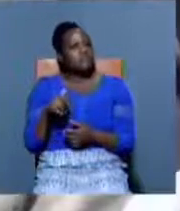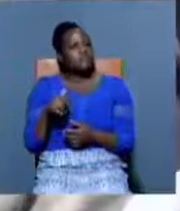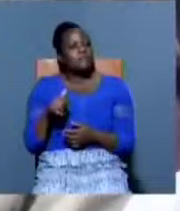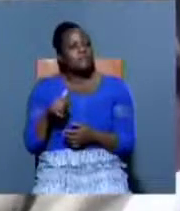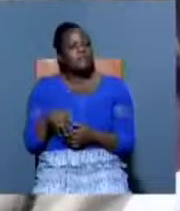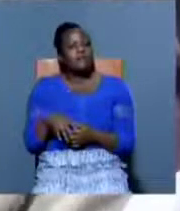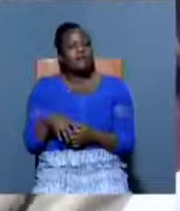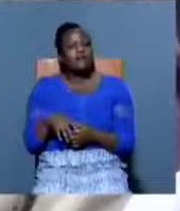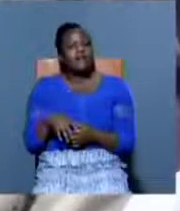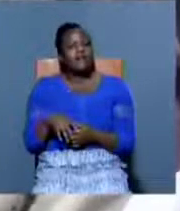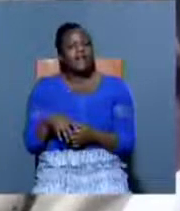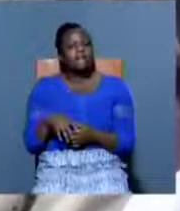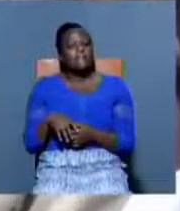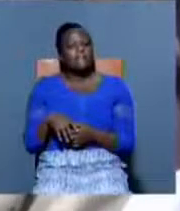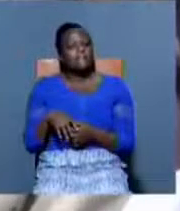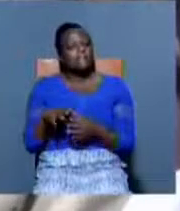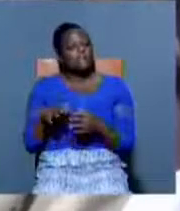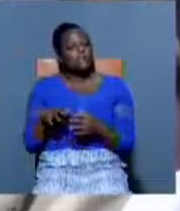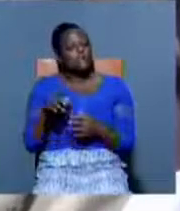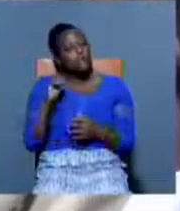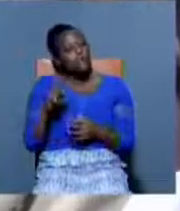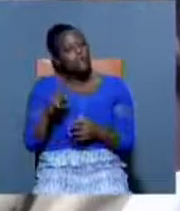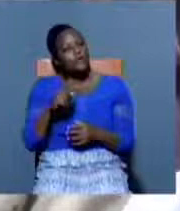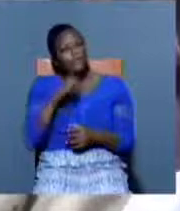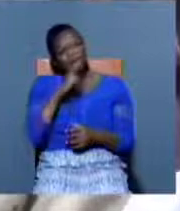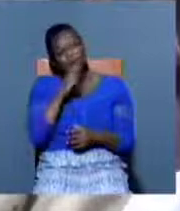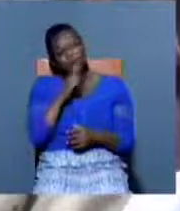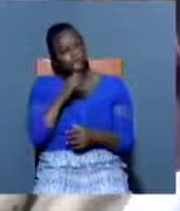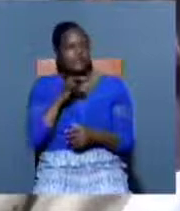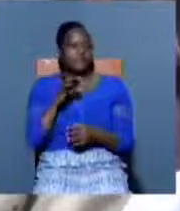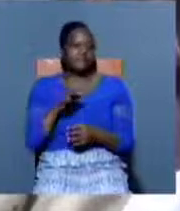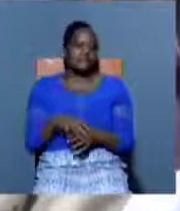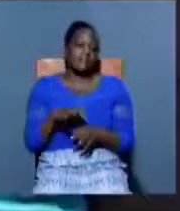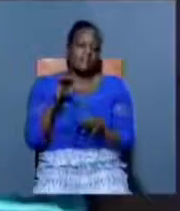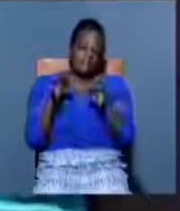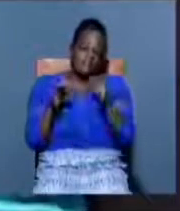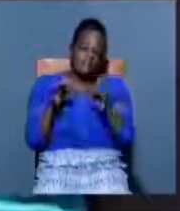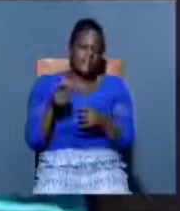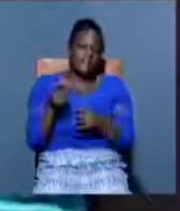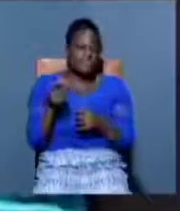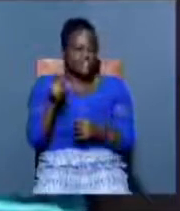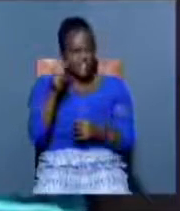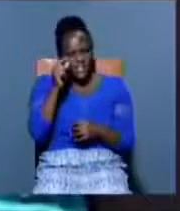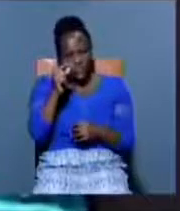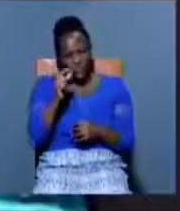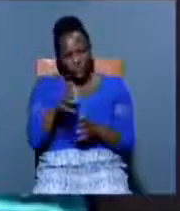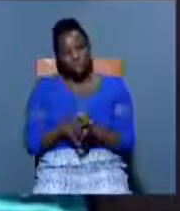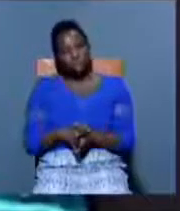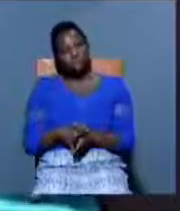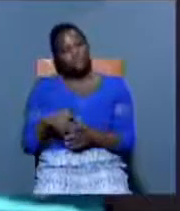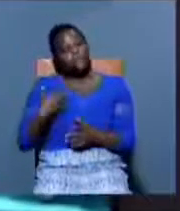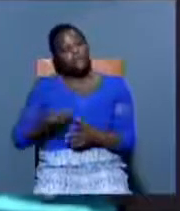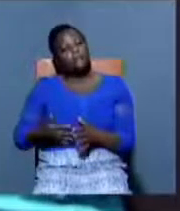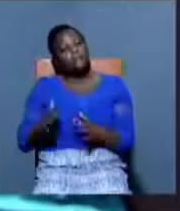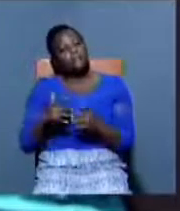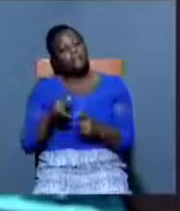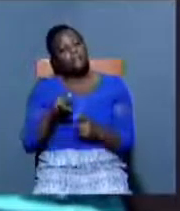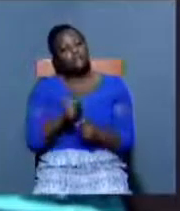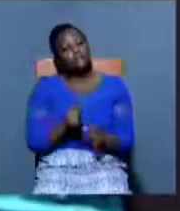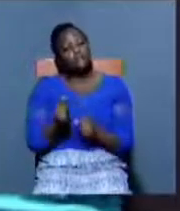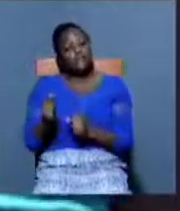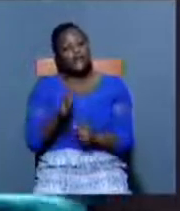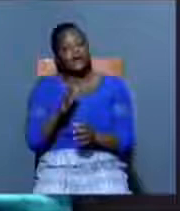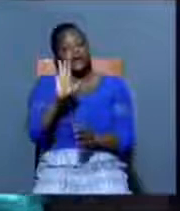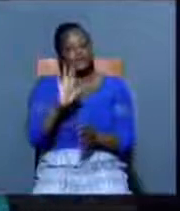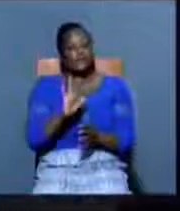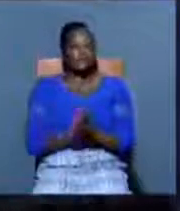like a man. Niliwaambia jana, mke afanyi unachomwambia, anafanya unachotenda.